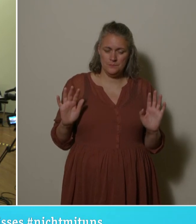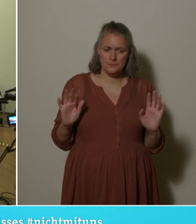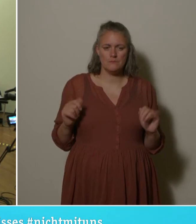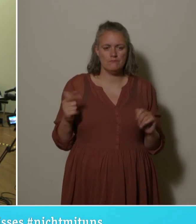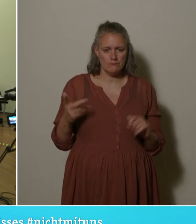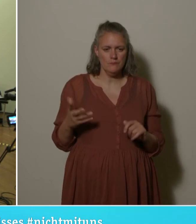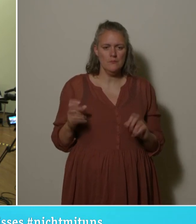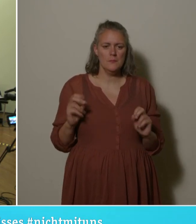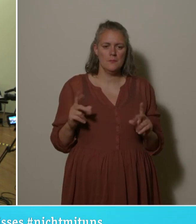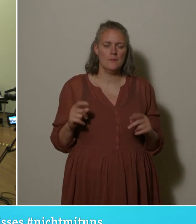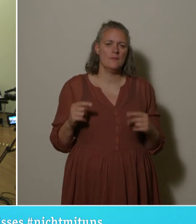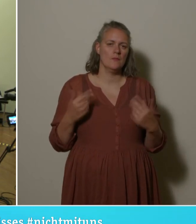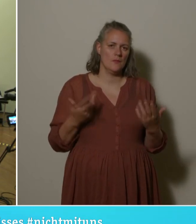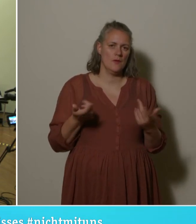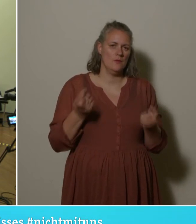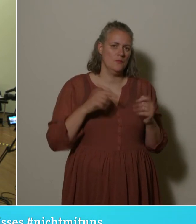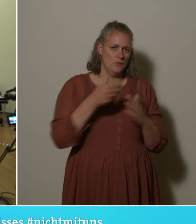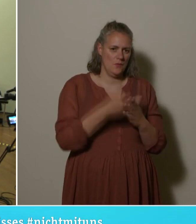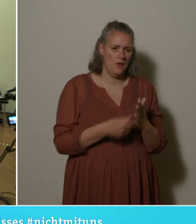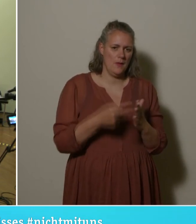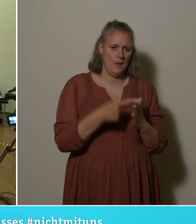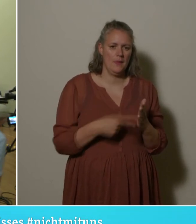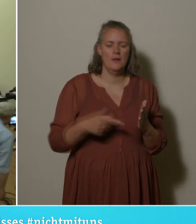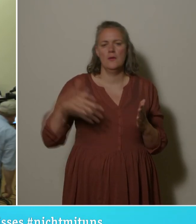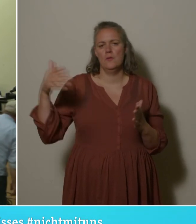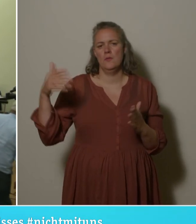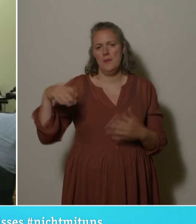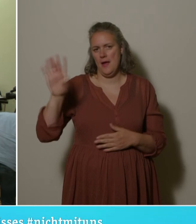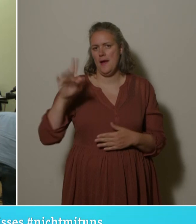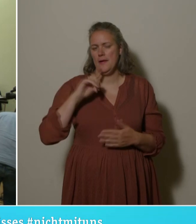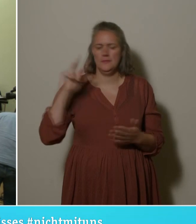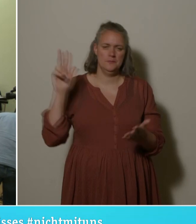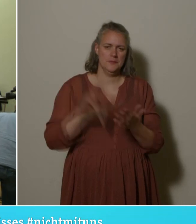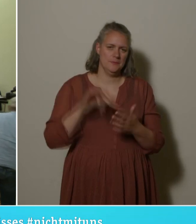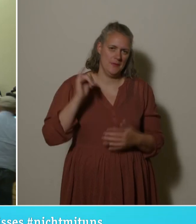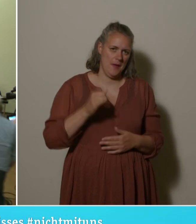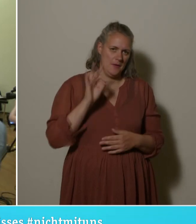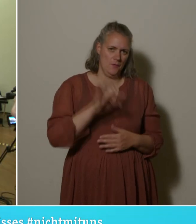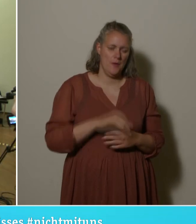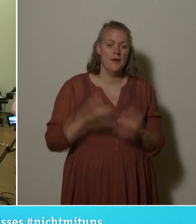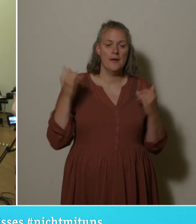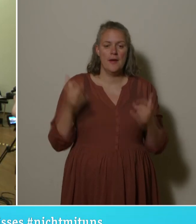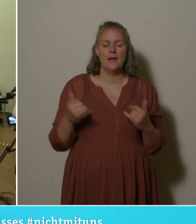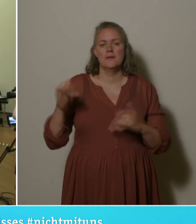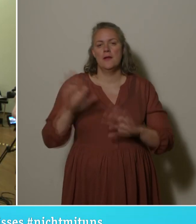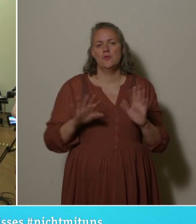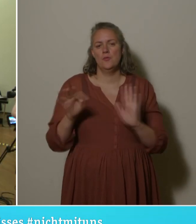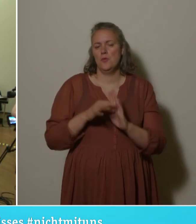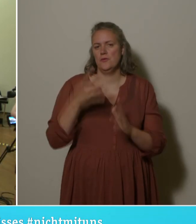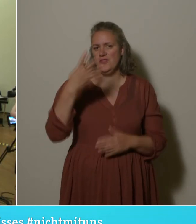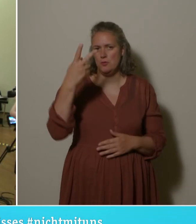Einige. Damit ist diese Beschlussvorlage mit großer Mehrheit bestätigt. Jetzt kommen wir zur Abstimmung im